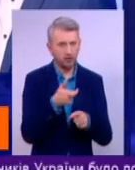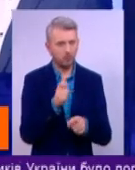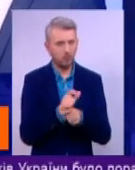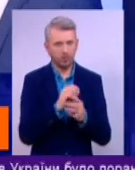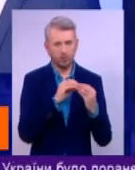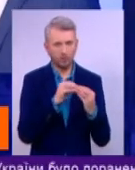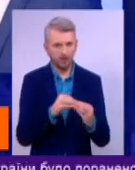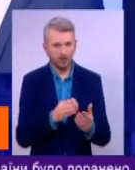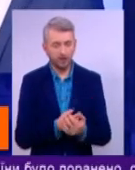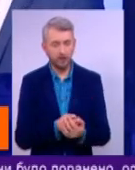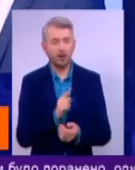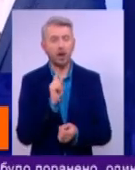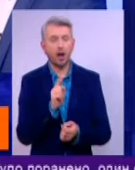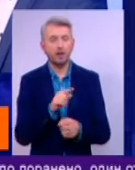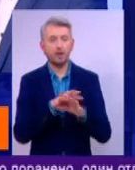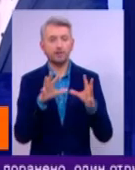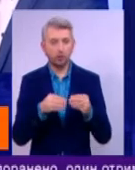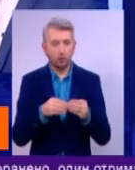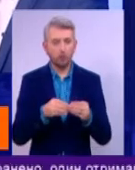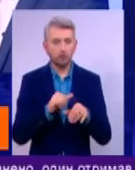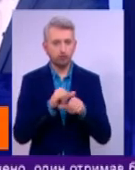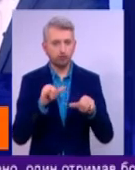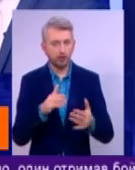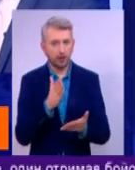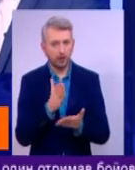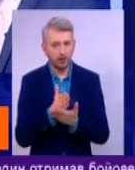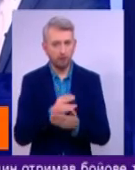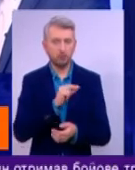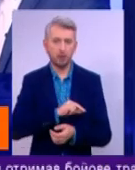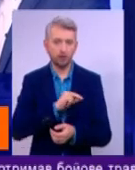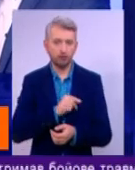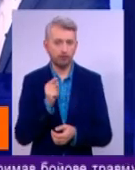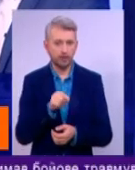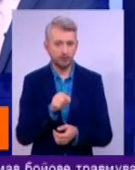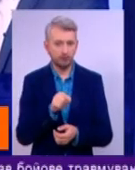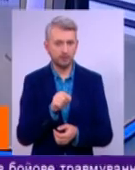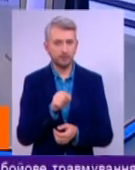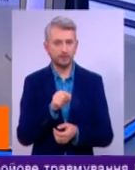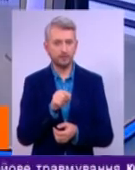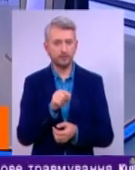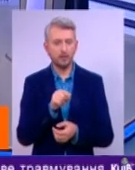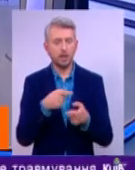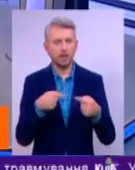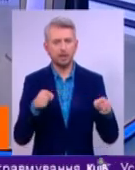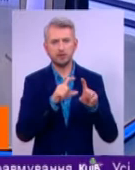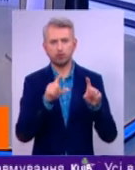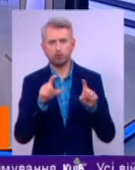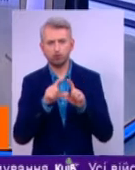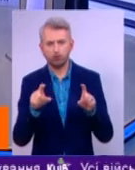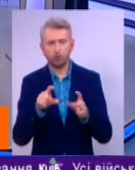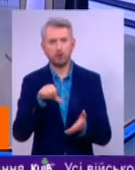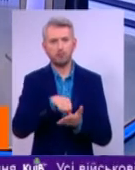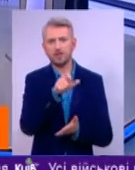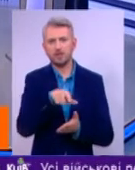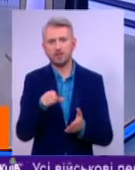консервативні, але в цілому зрушені є, працюють над цими. Різні структури і